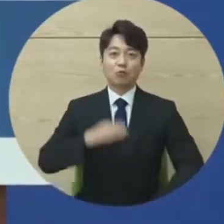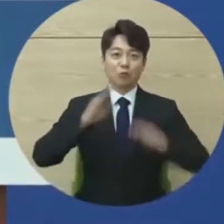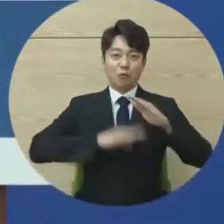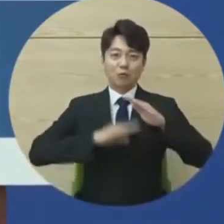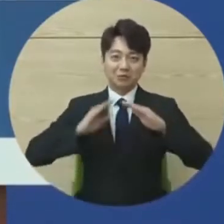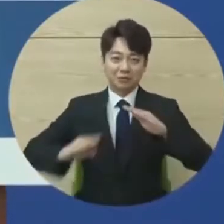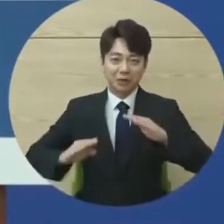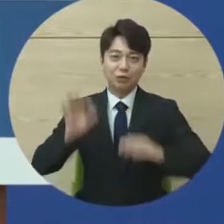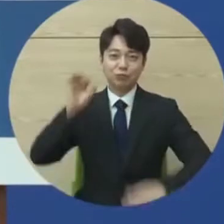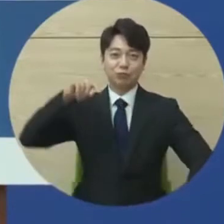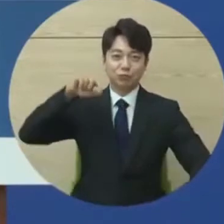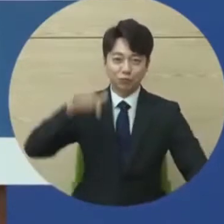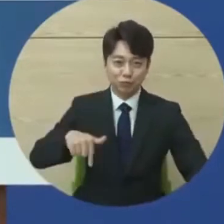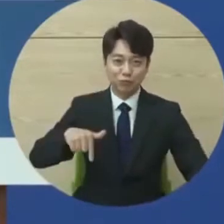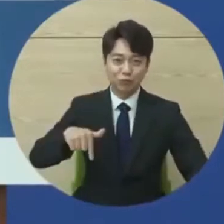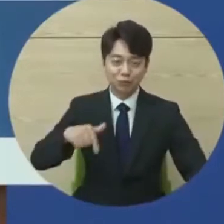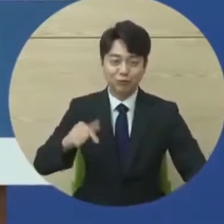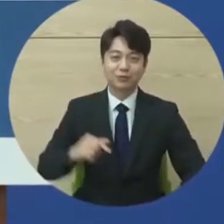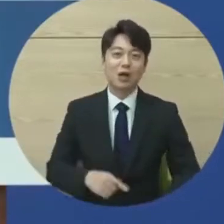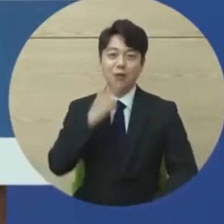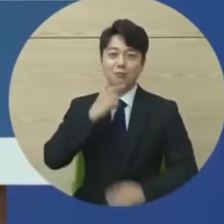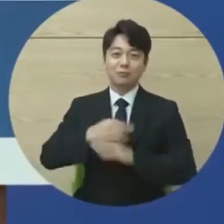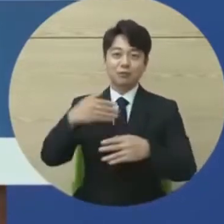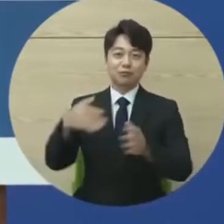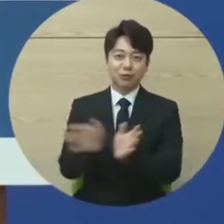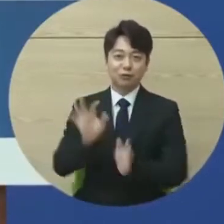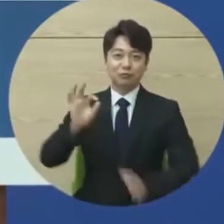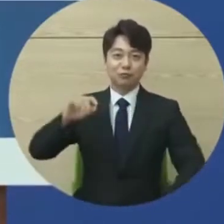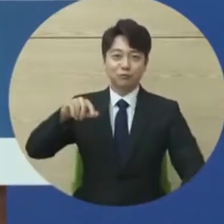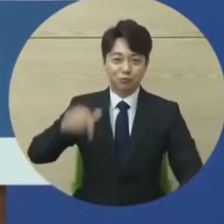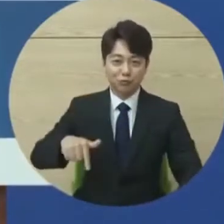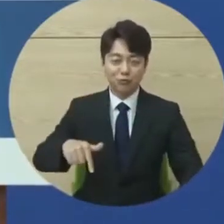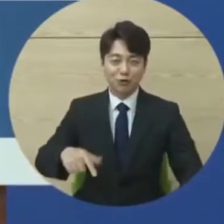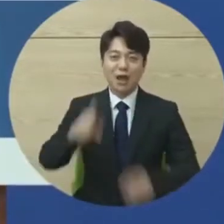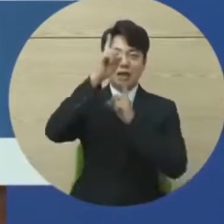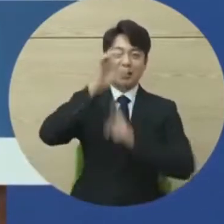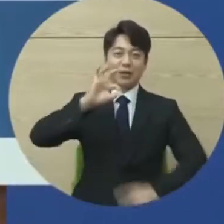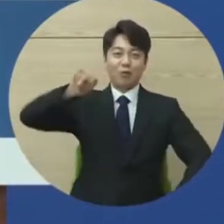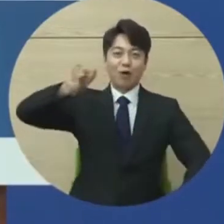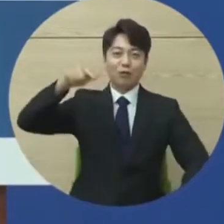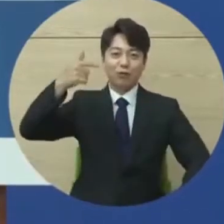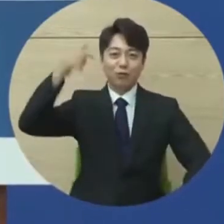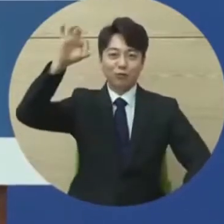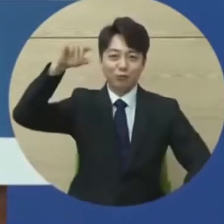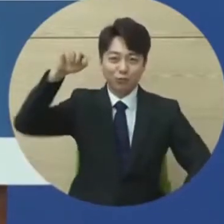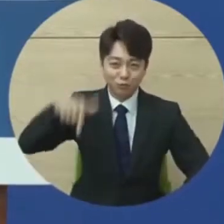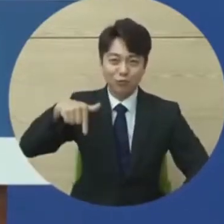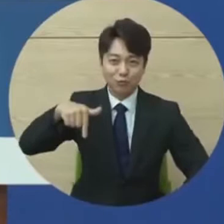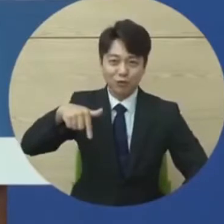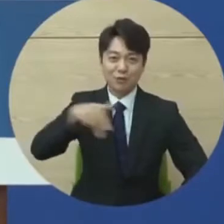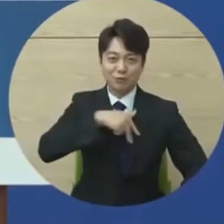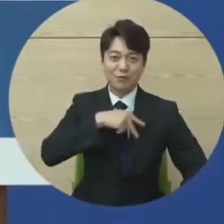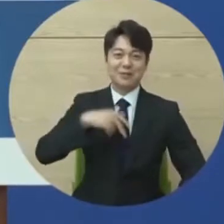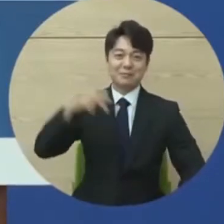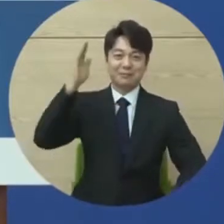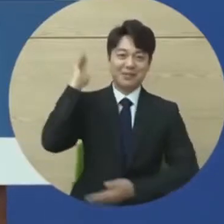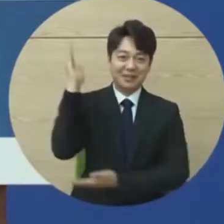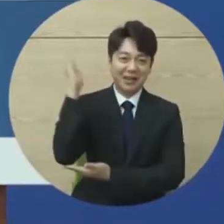욱! 미통당의 욱! 하는 의원 욱! 되겠습니다!